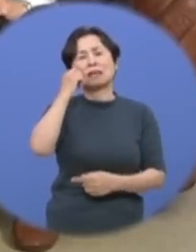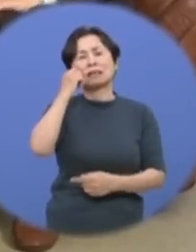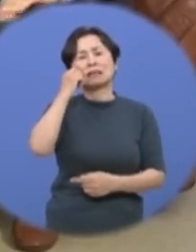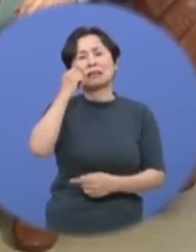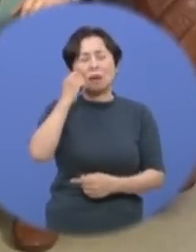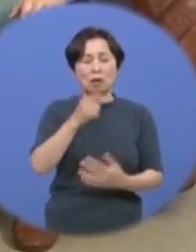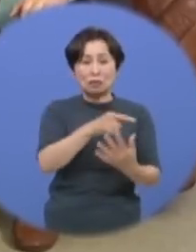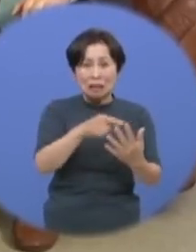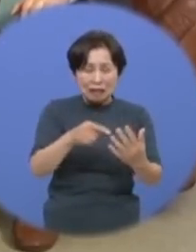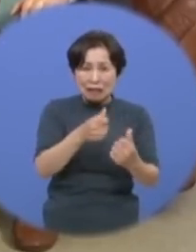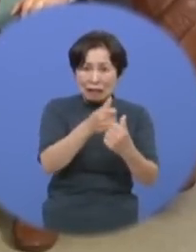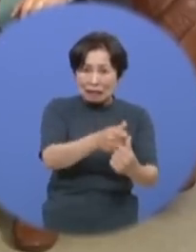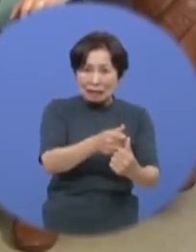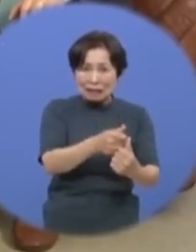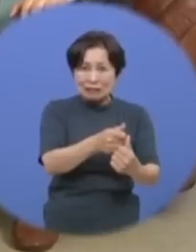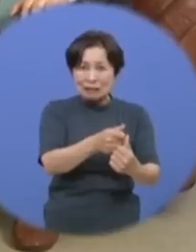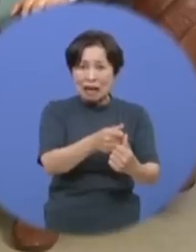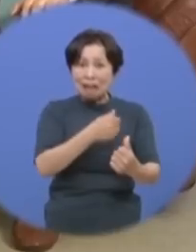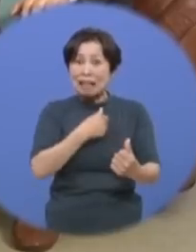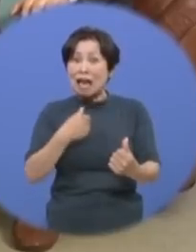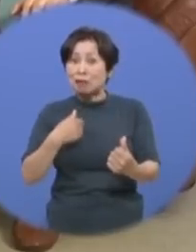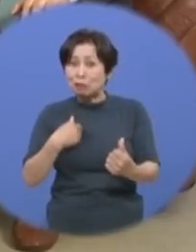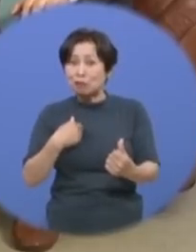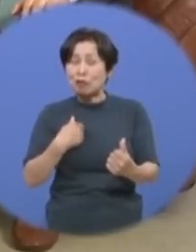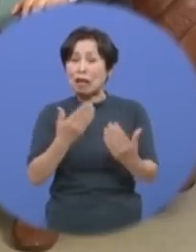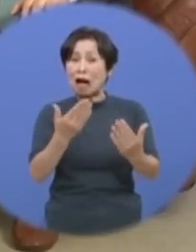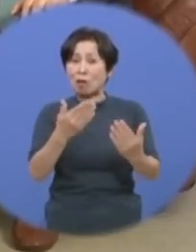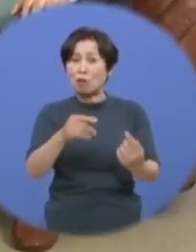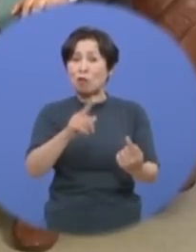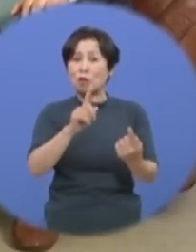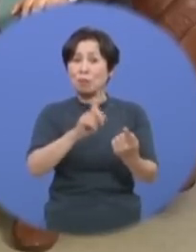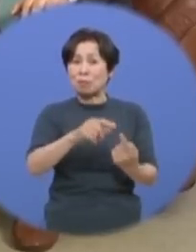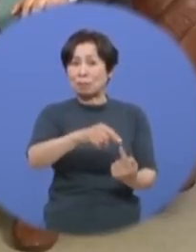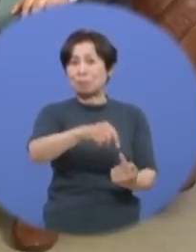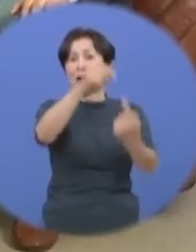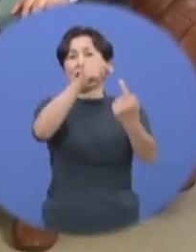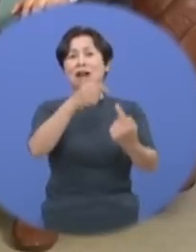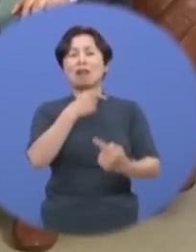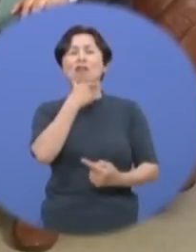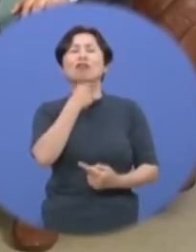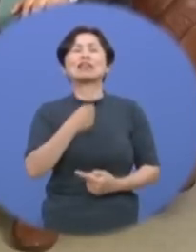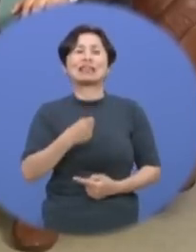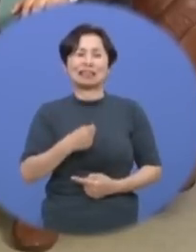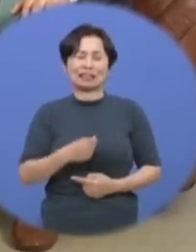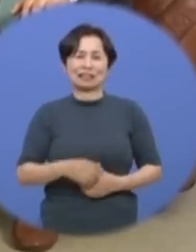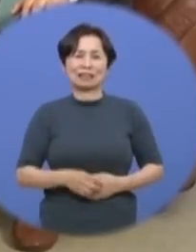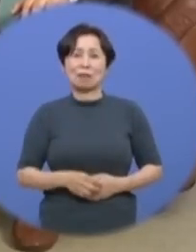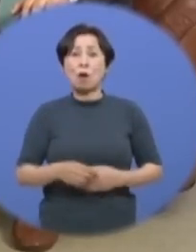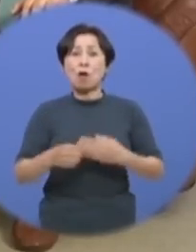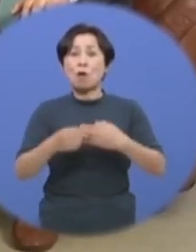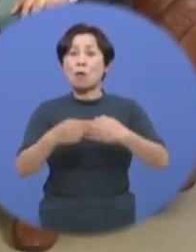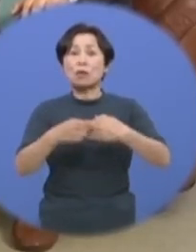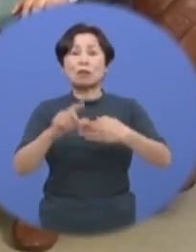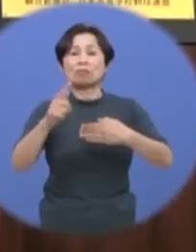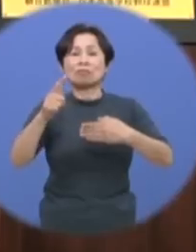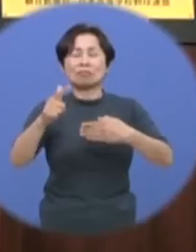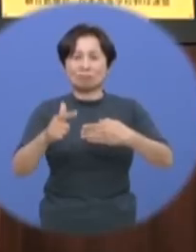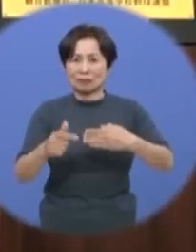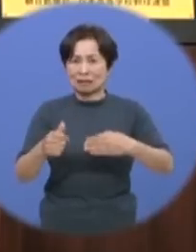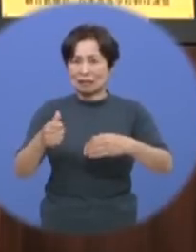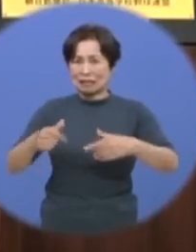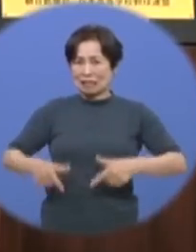よそこをやっぱりね気持ち的にはそこを引いてほしいはい口では違うんですけどね